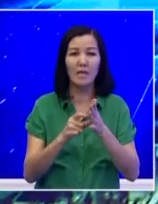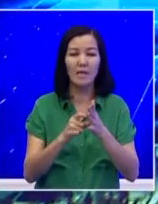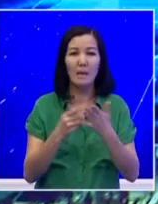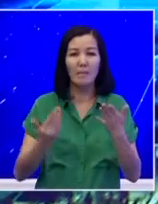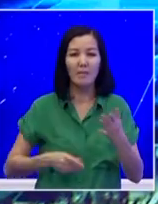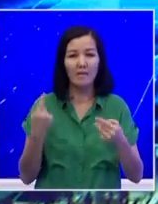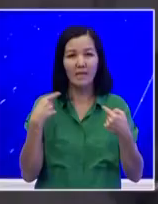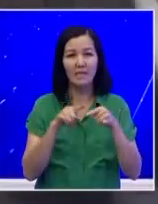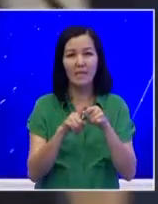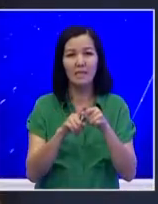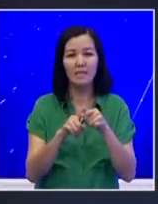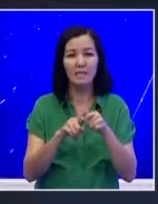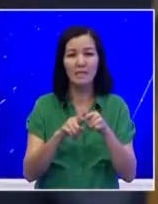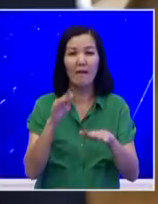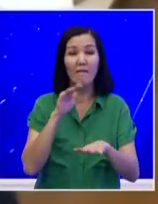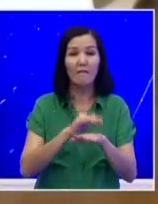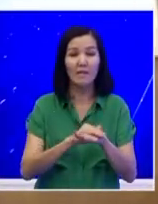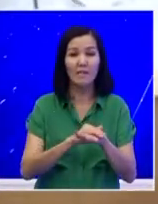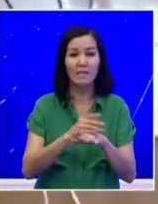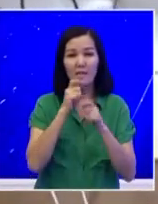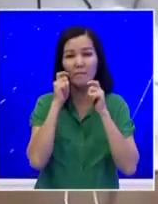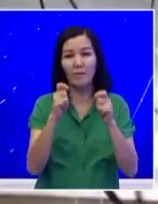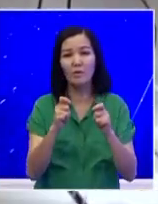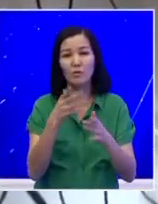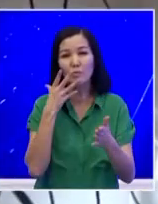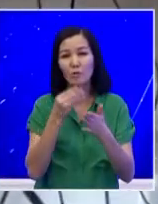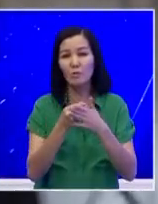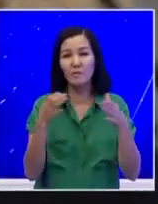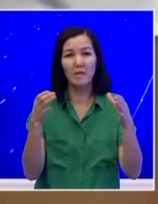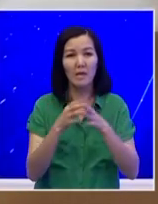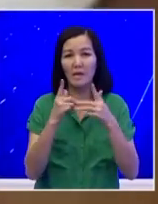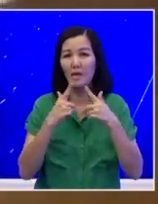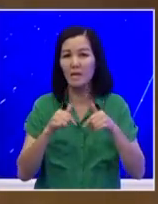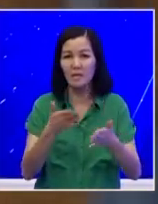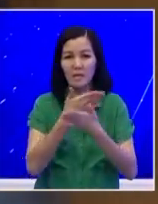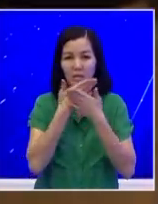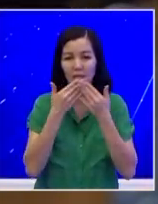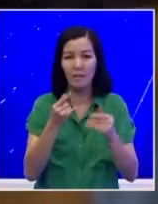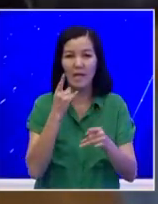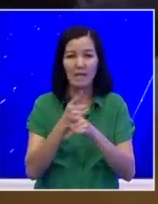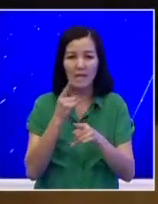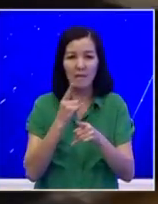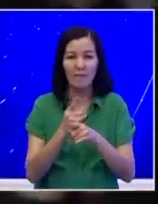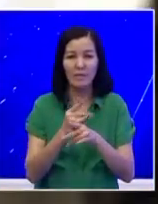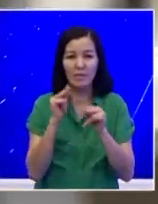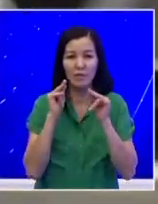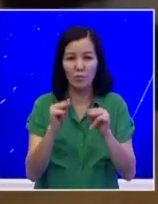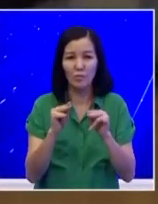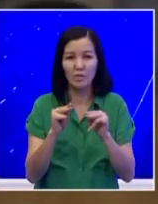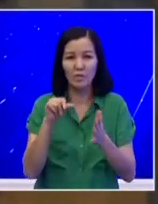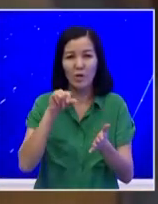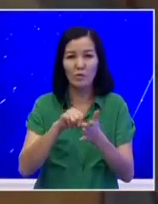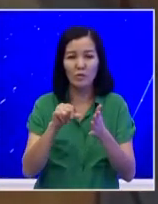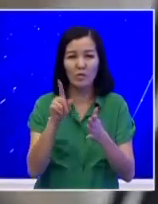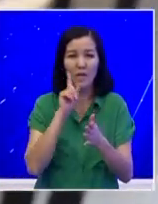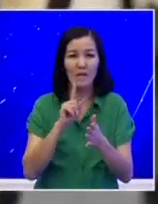бытовая техника. Фактически таких призов в собственности организаторов лотереи не имелось. Для обмана и убеждения участников